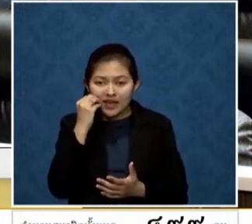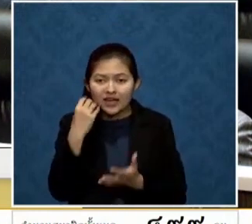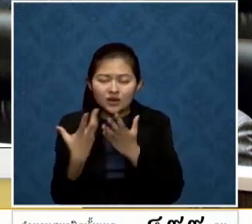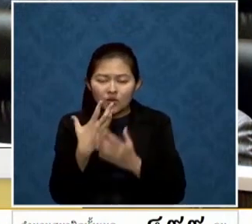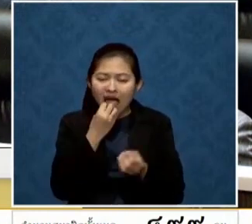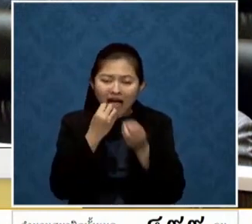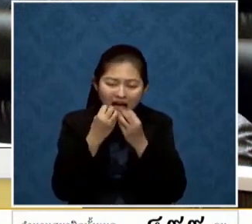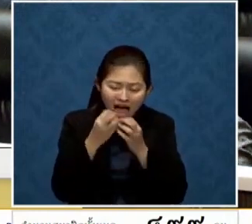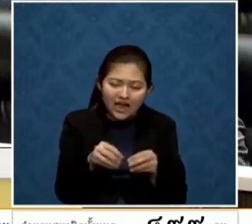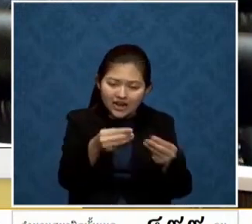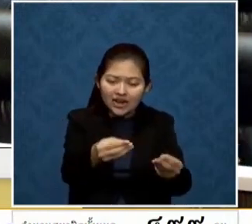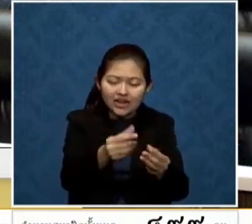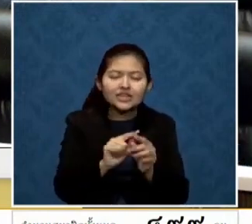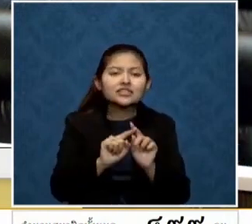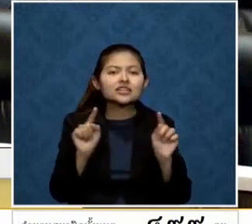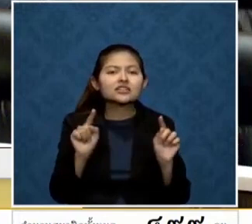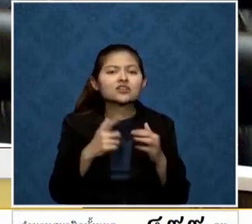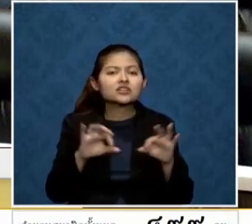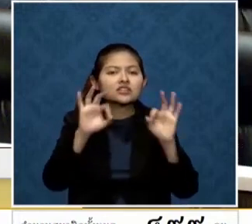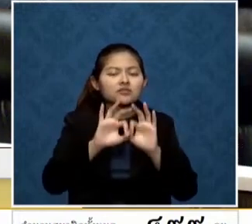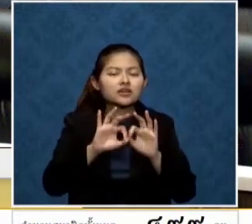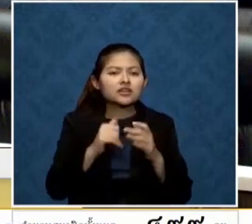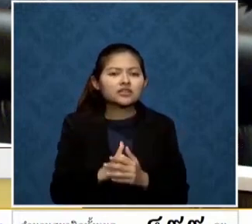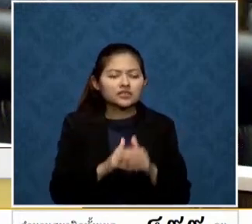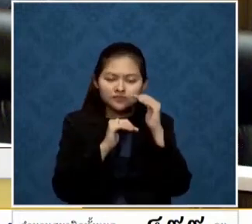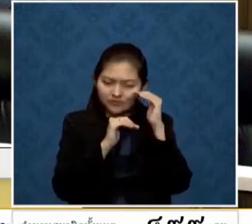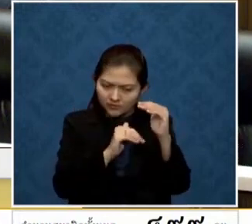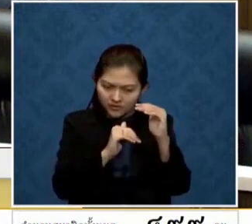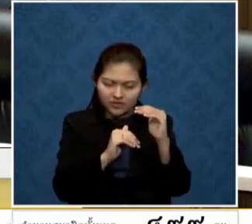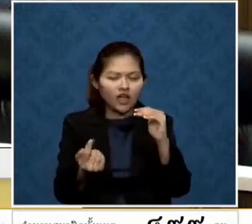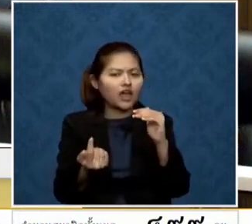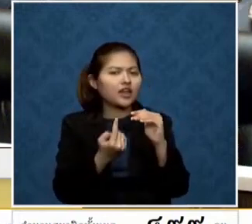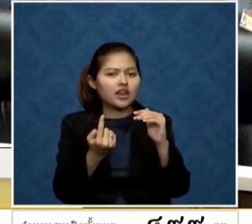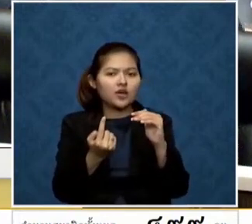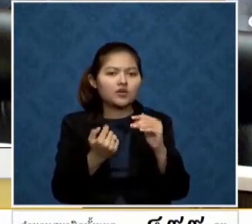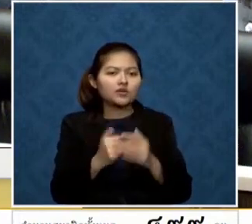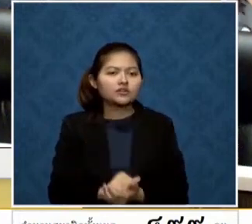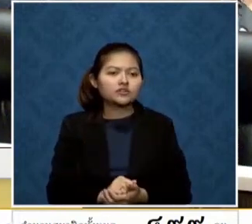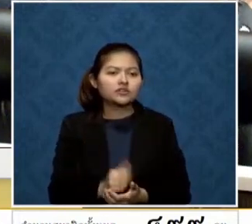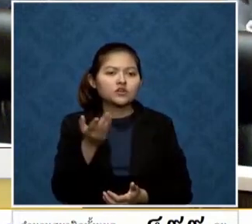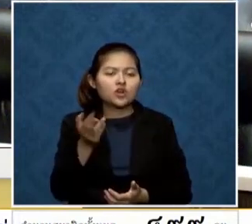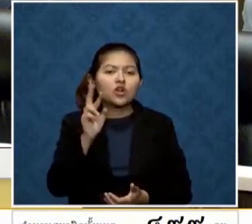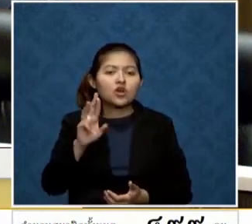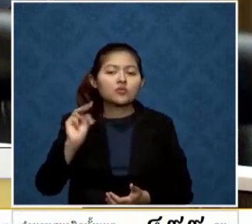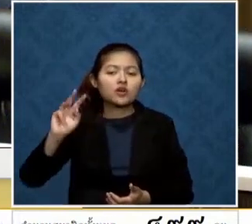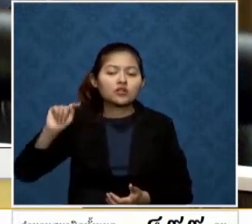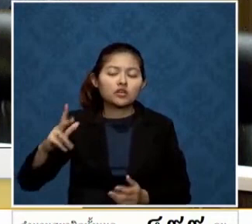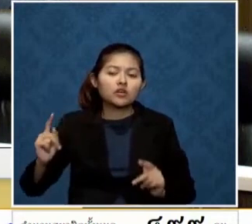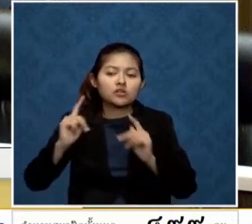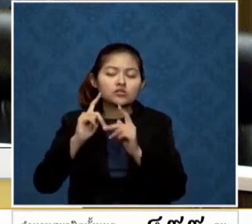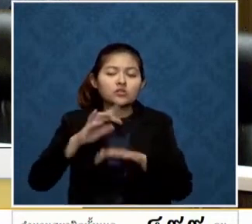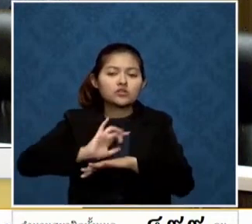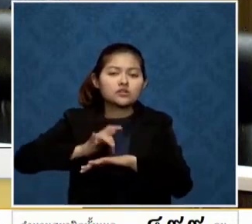แหล่งอาหารก็ตามทีแต่สิ่งที่สำคัญที่สุดนะครับขอมีเงื่อนไขเพียงเงื่อนไขเดียวครับขอให้ทางรัฐมนตรีว่าการกระทรวงทรัพยากร